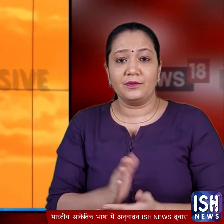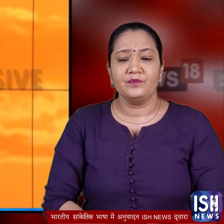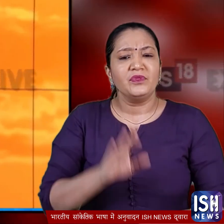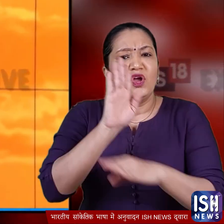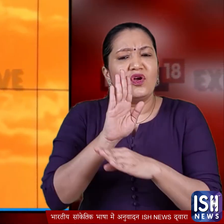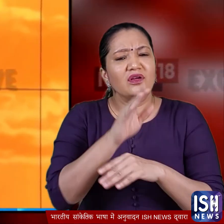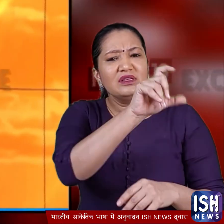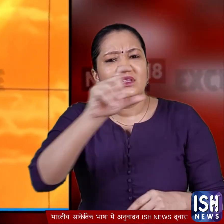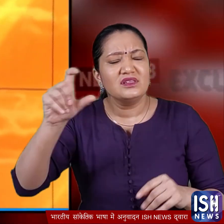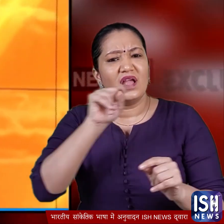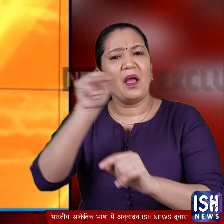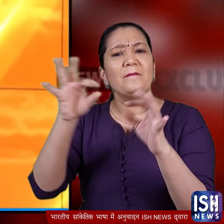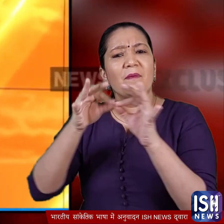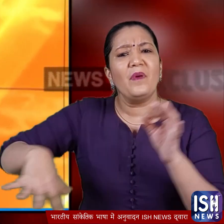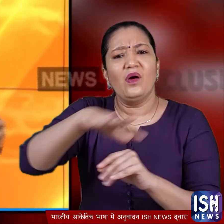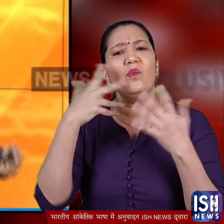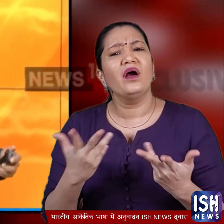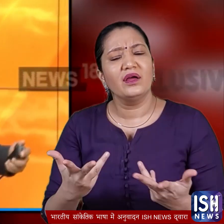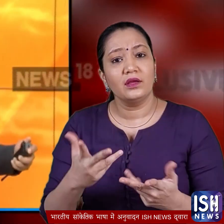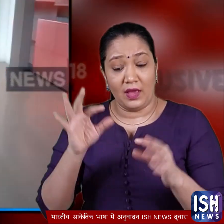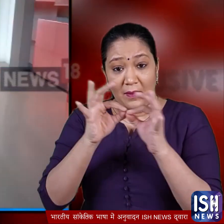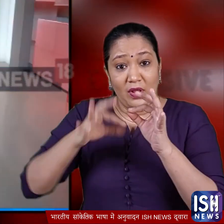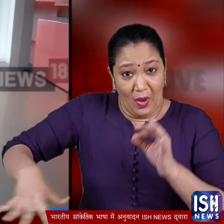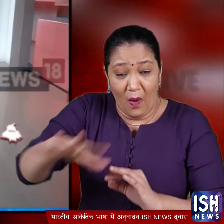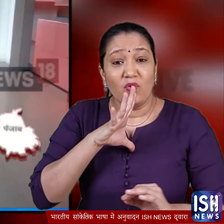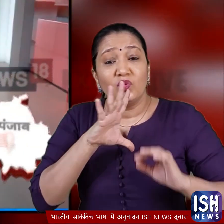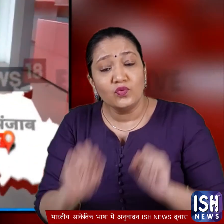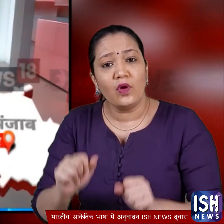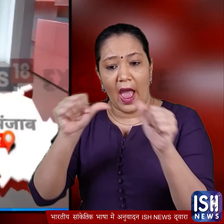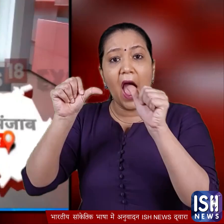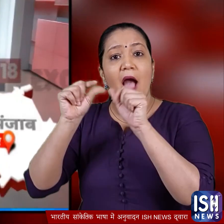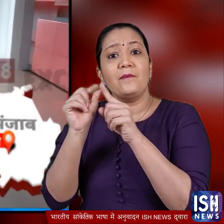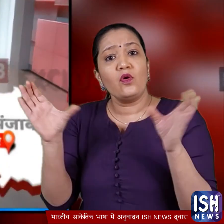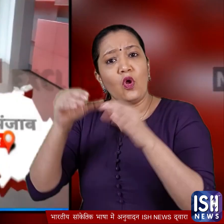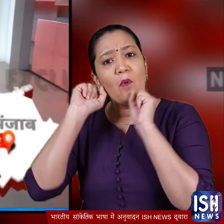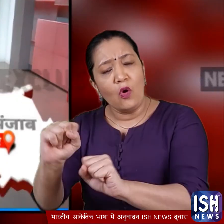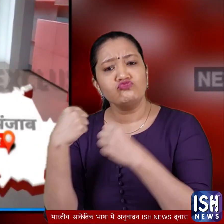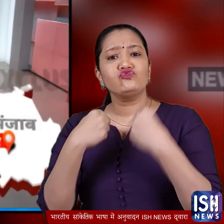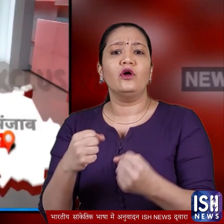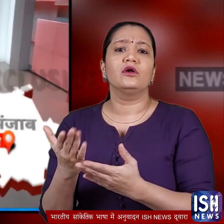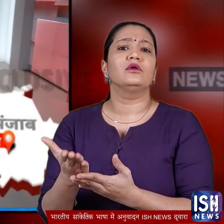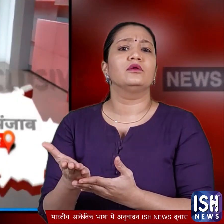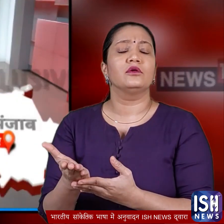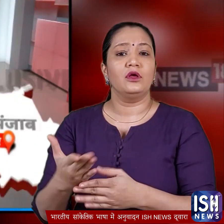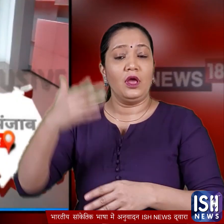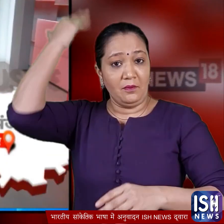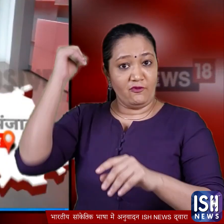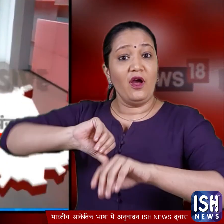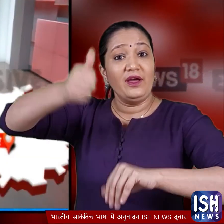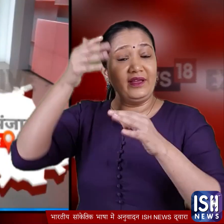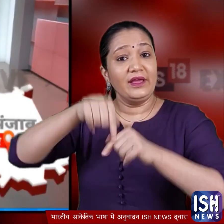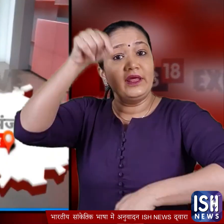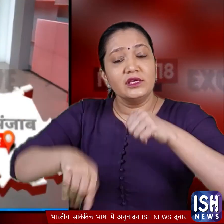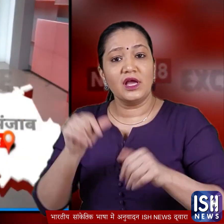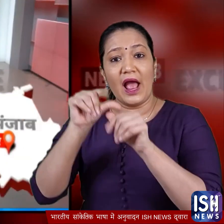यह है कि आखिर कांग्रेस ने मुख्यमंत्री चन्नी को भदौर सीट से क्यों उतारा, जबकि भदौर विधानसभा सीट आम आदमी पार्टी का गढ़ माना जाता है। पिछले चुनाव